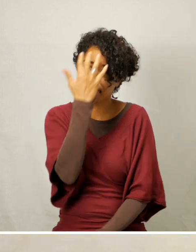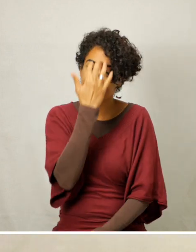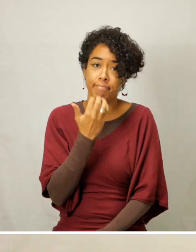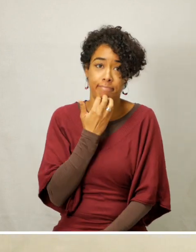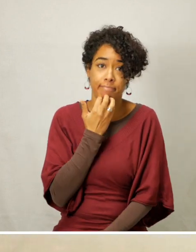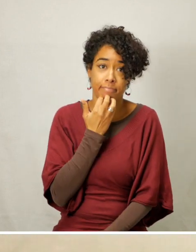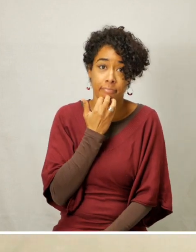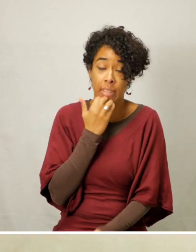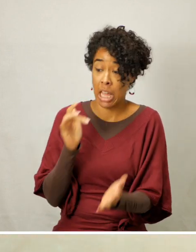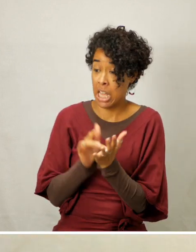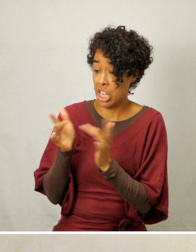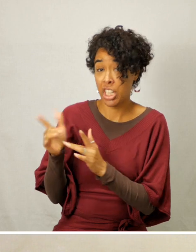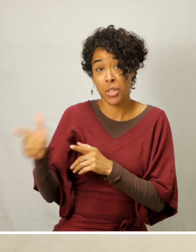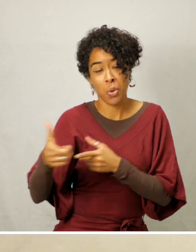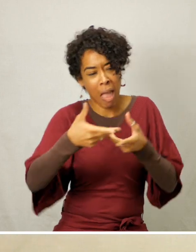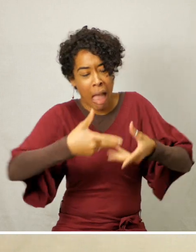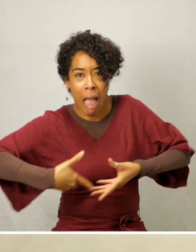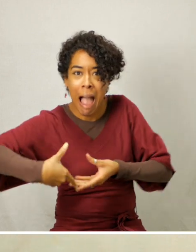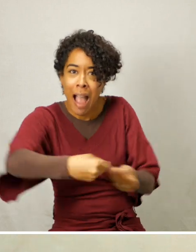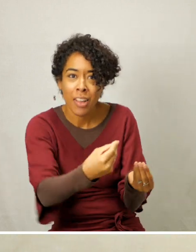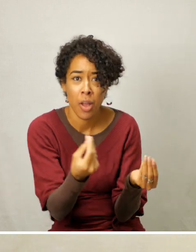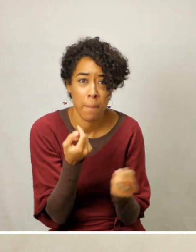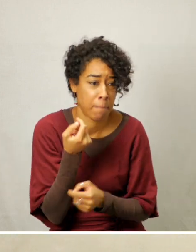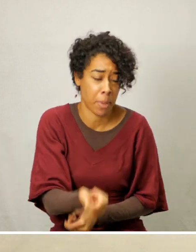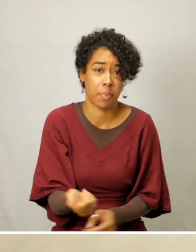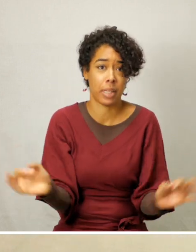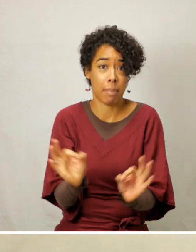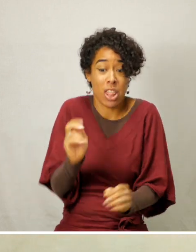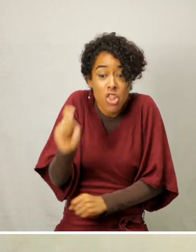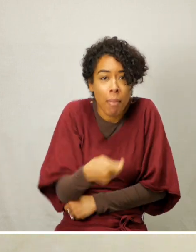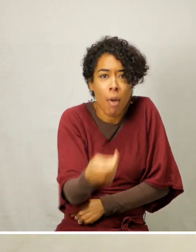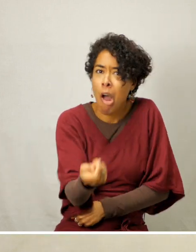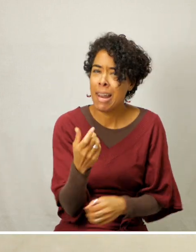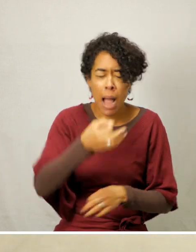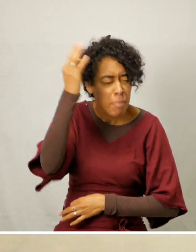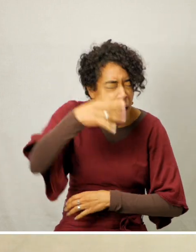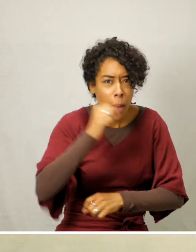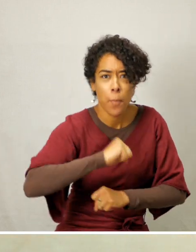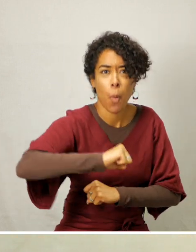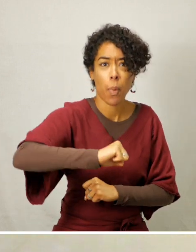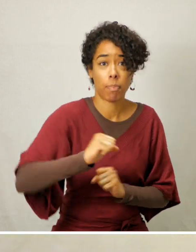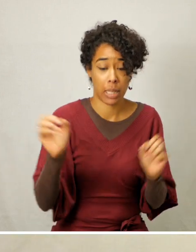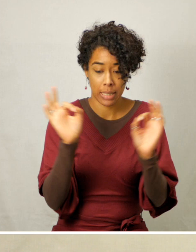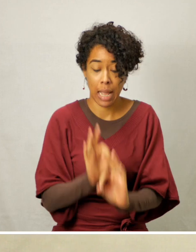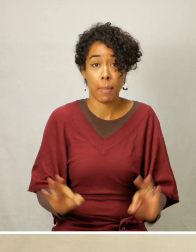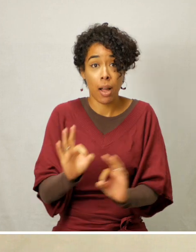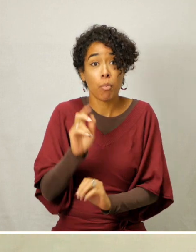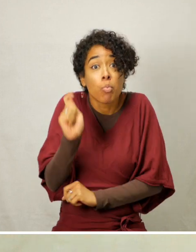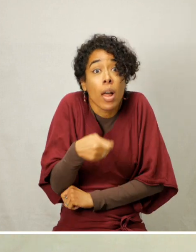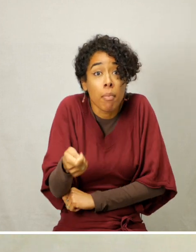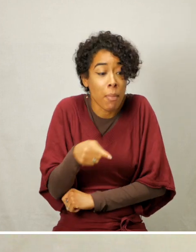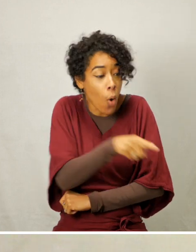propre maison, Jésus n'a pas été reçu comme il fallait, alors que c'est là, normalement, qu'il aurait dû avoir le maximum de foi. Parce qu'ils l'ont vu grandir,